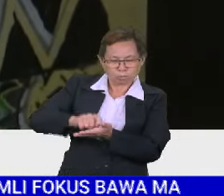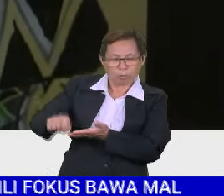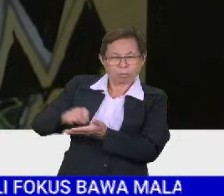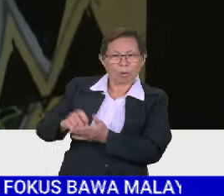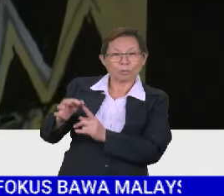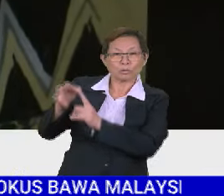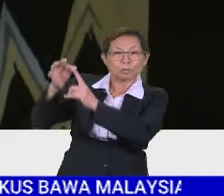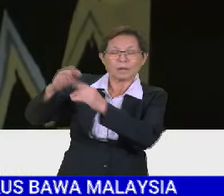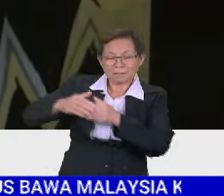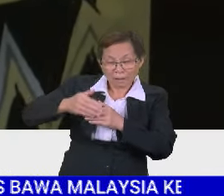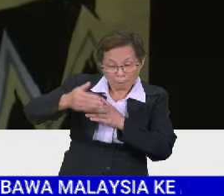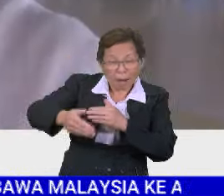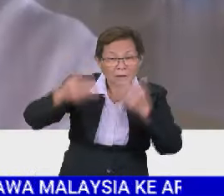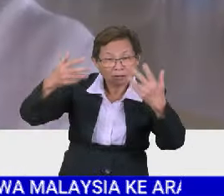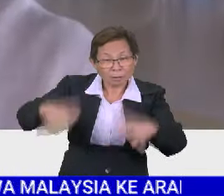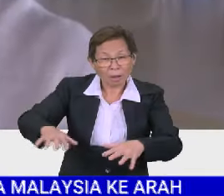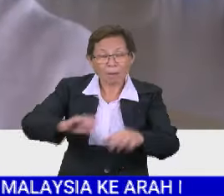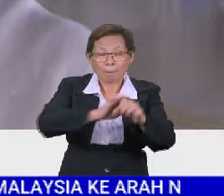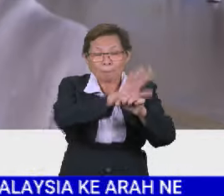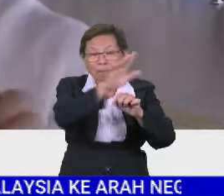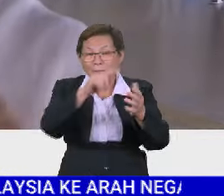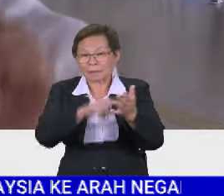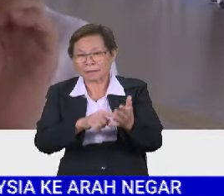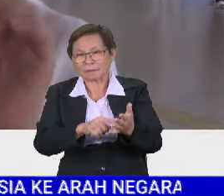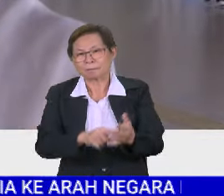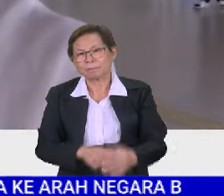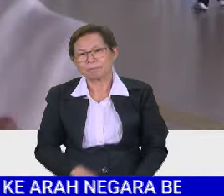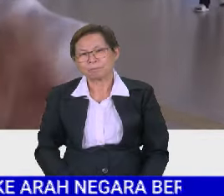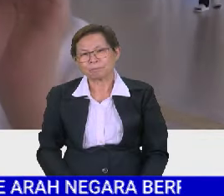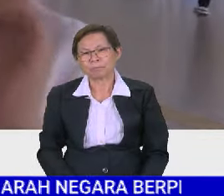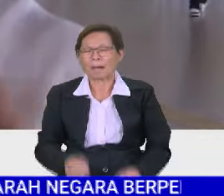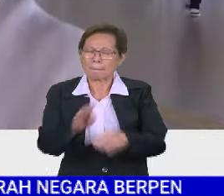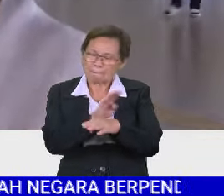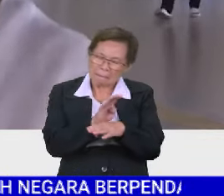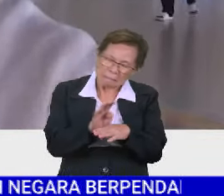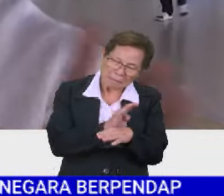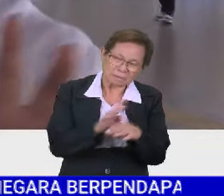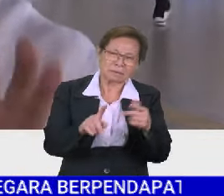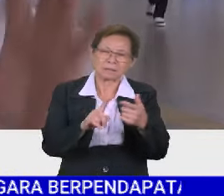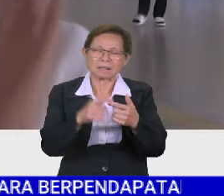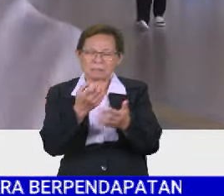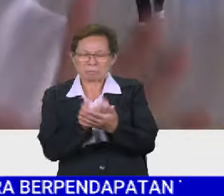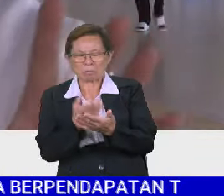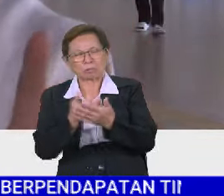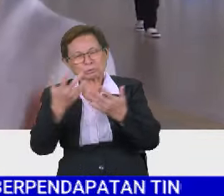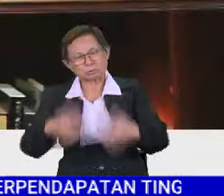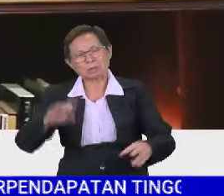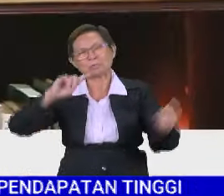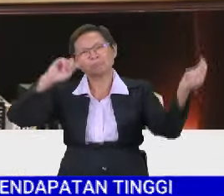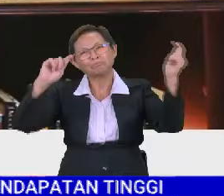and specially selepas Enemy ini the landscape bisnis dan landscape of ekonomi sudah